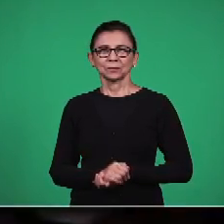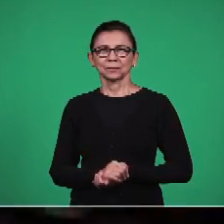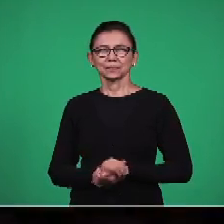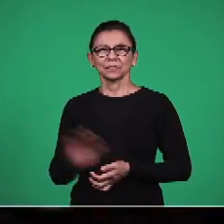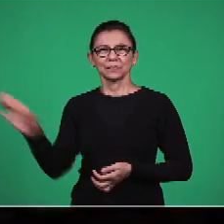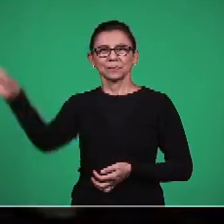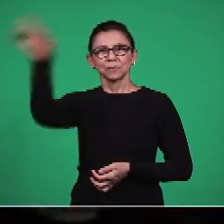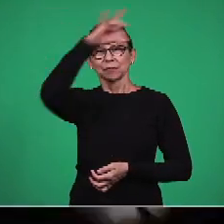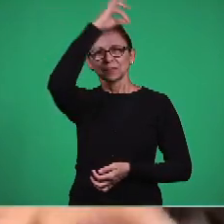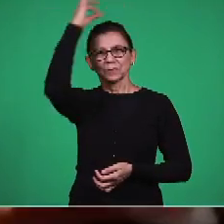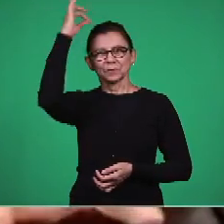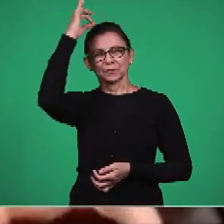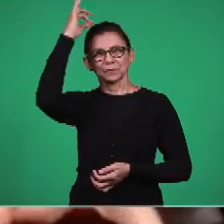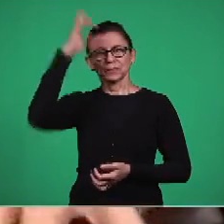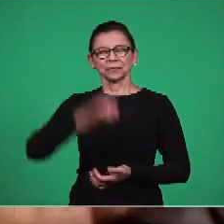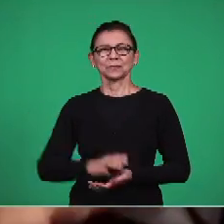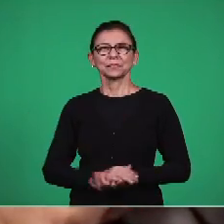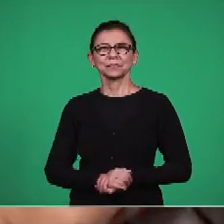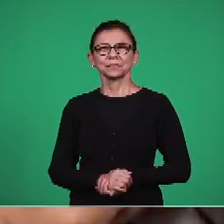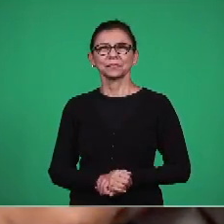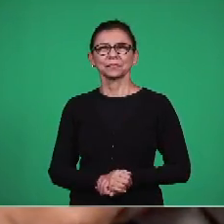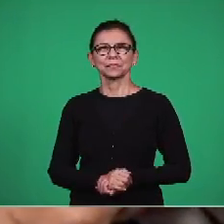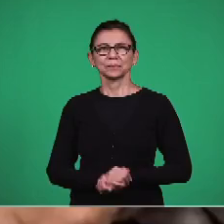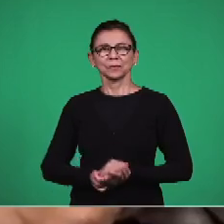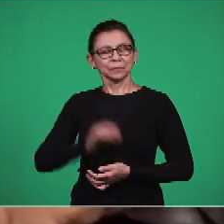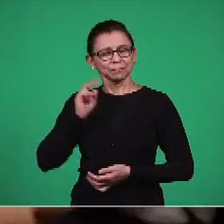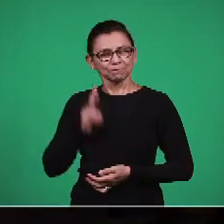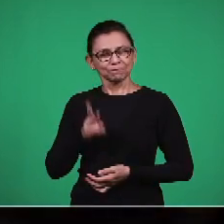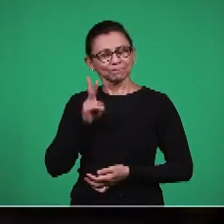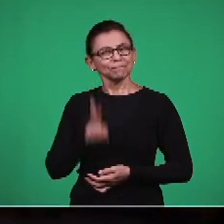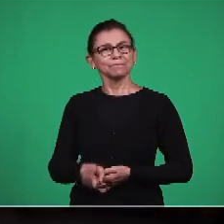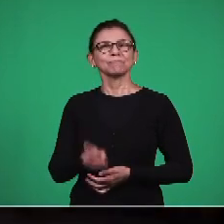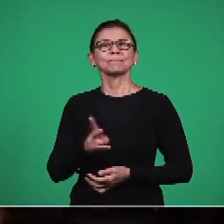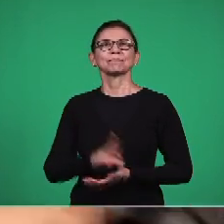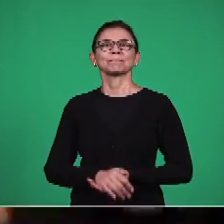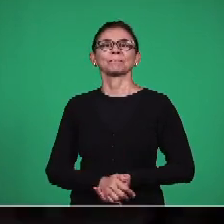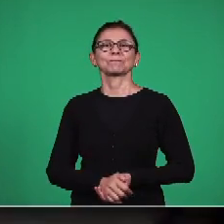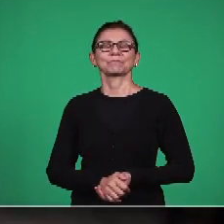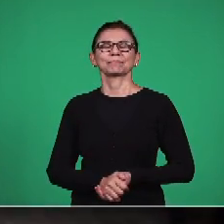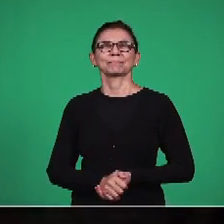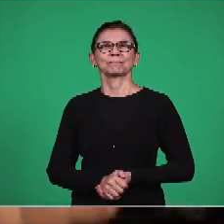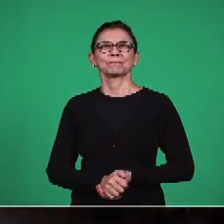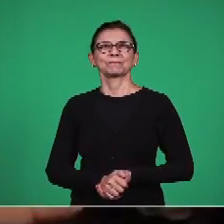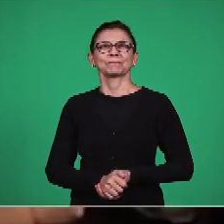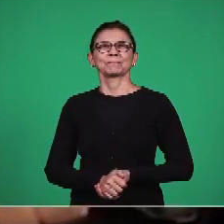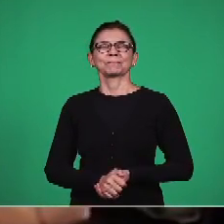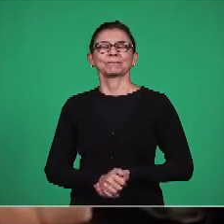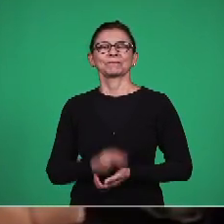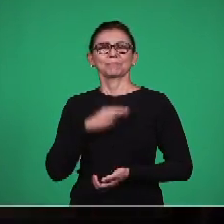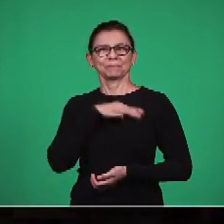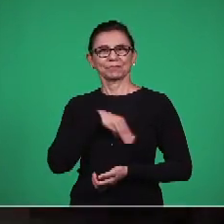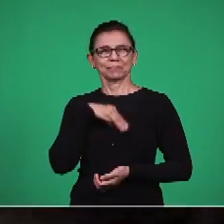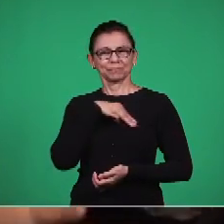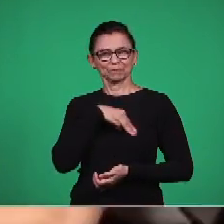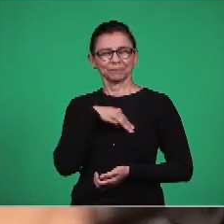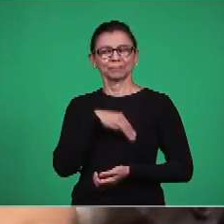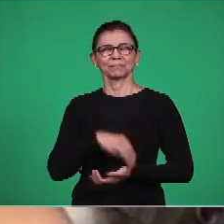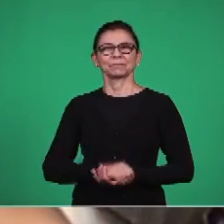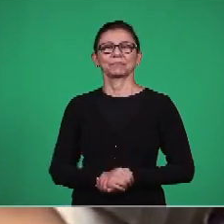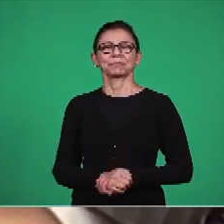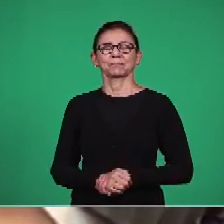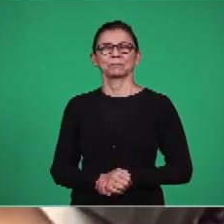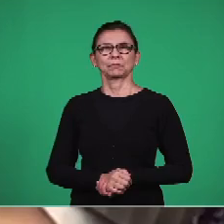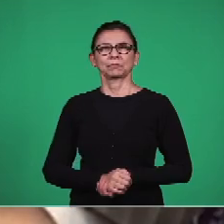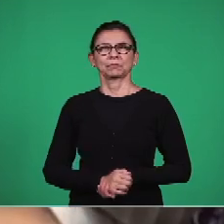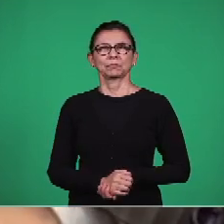Santo. Продолжать эту миссию. Continuem nessa missão. Распространять слово благодати во все уголки